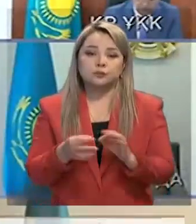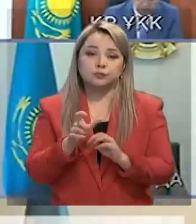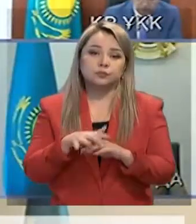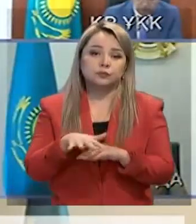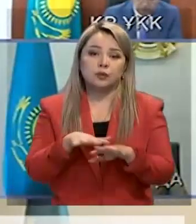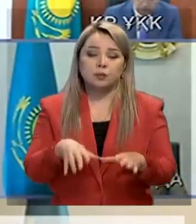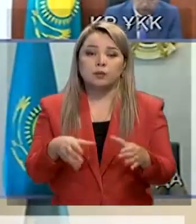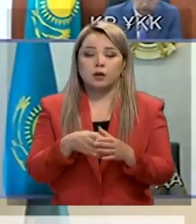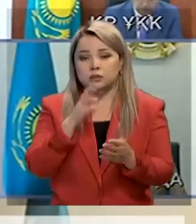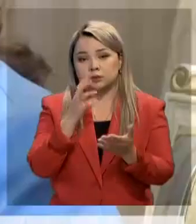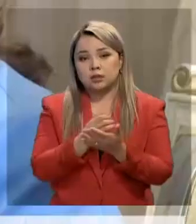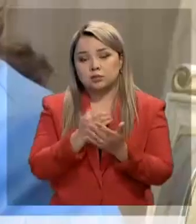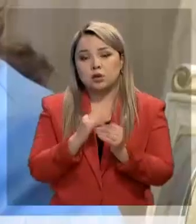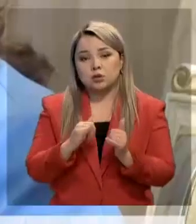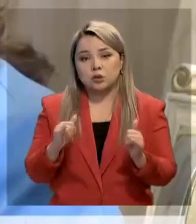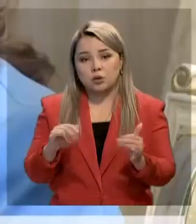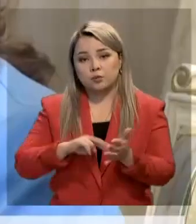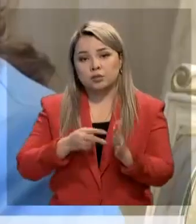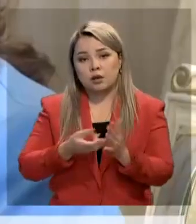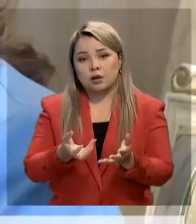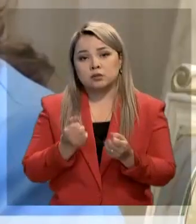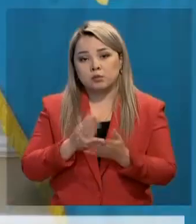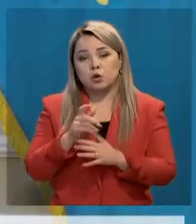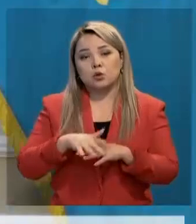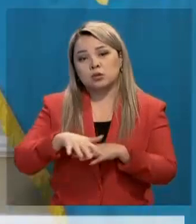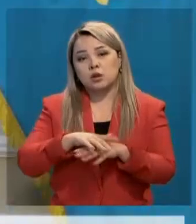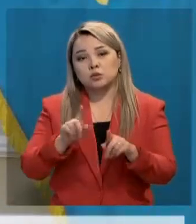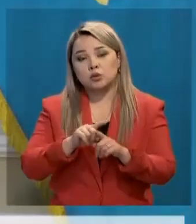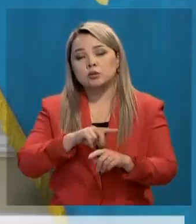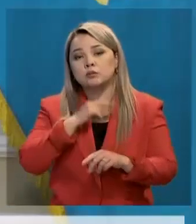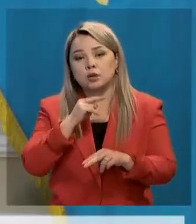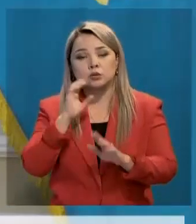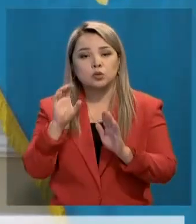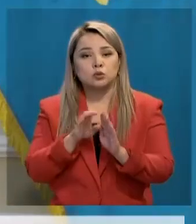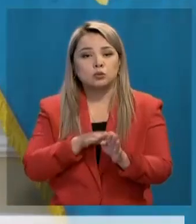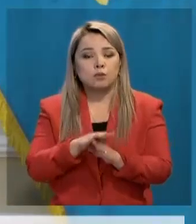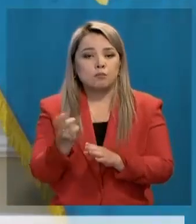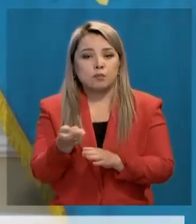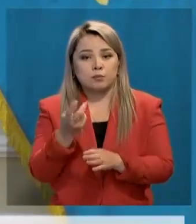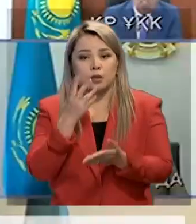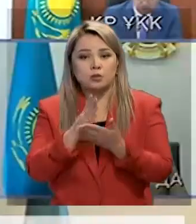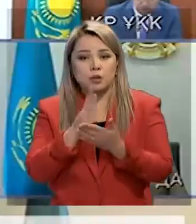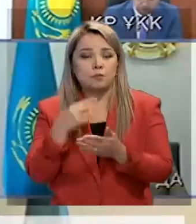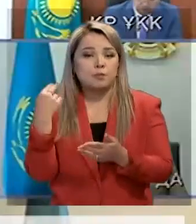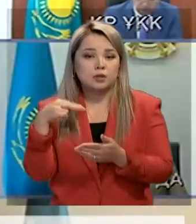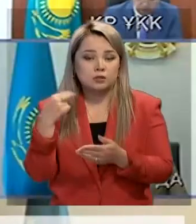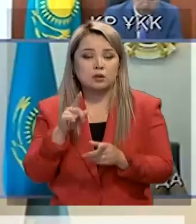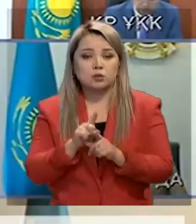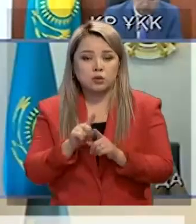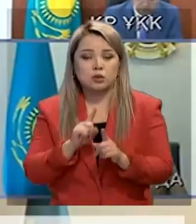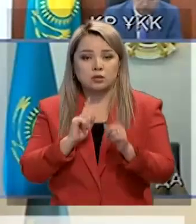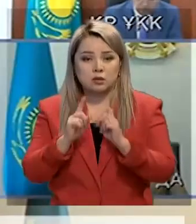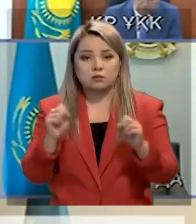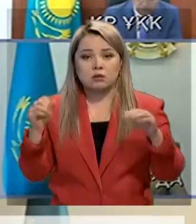Халықтың табысын арттыру бағдарламасы қабылданды, бірақ оның жұртты жарылқап жатқаны шамалы. Президент ақпан айындағы алқалы жиында да осы